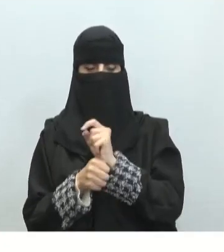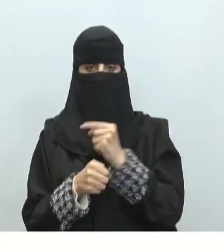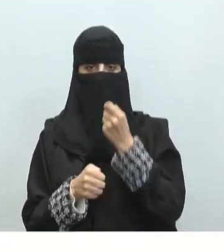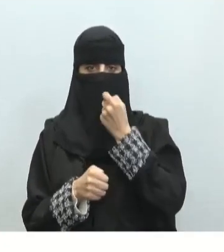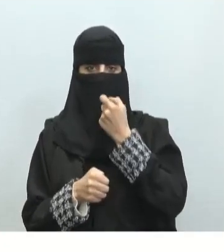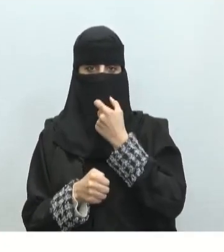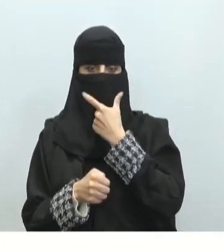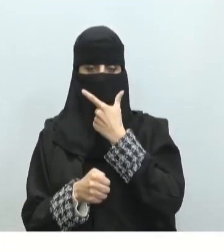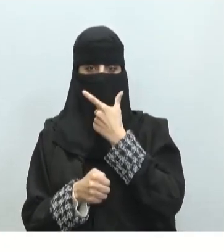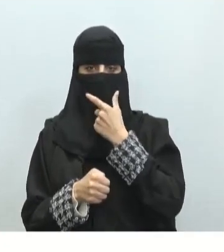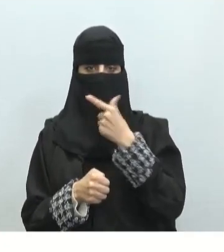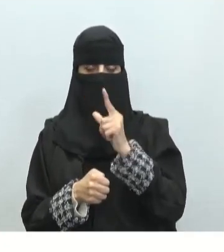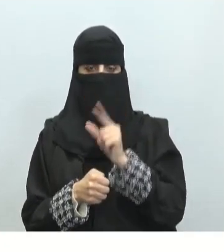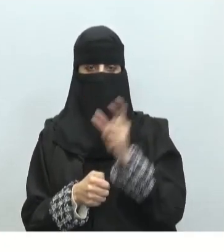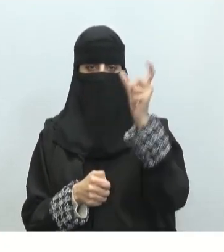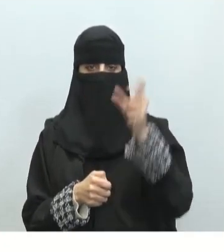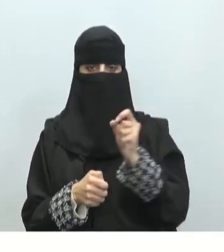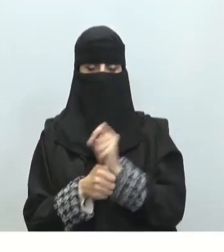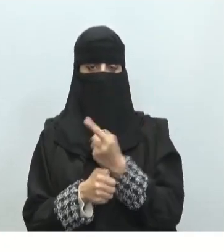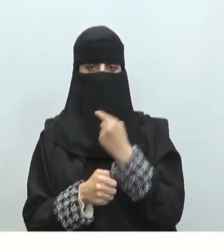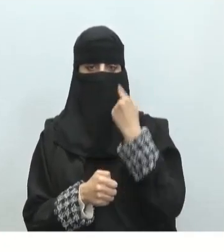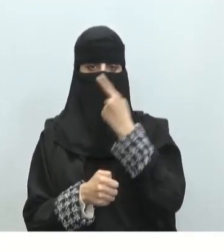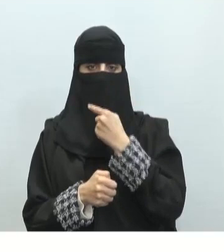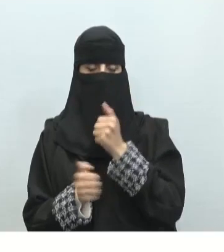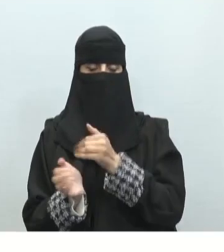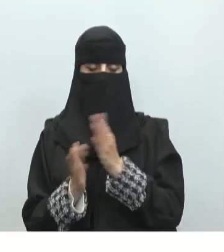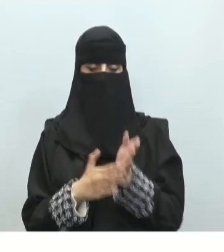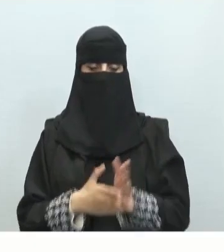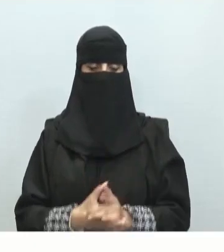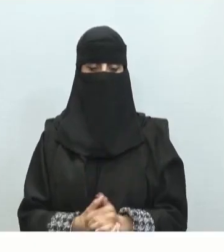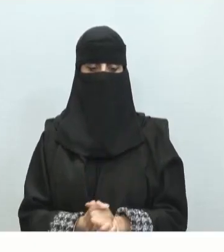تبتسم الفاعل احسنتم